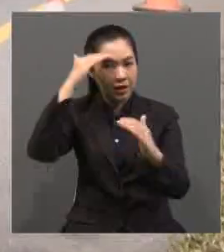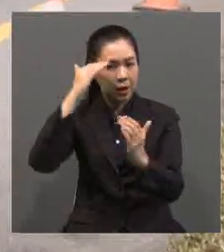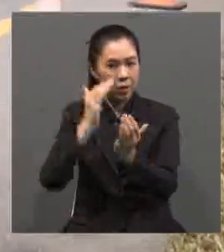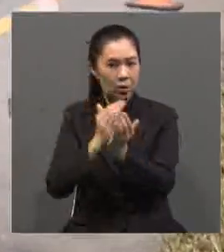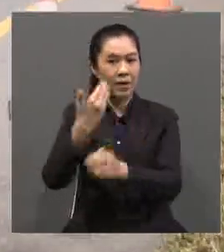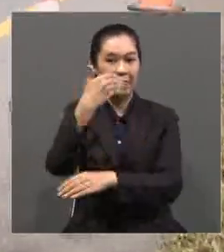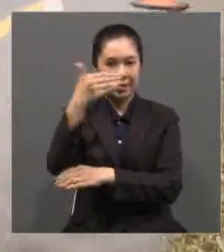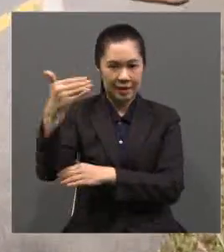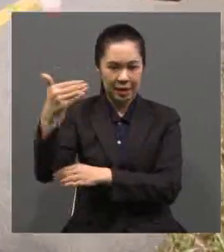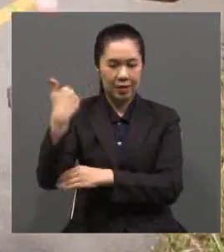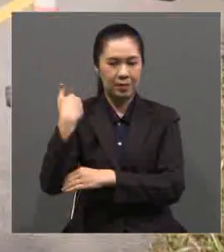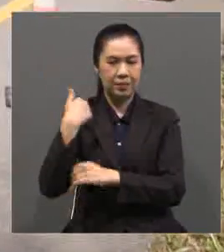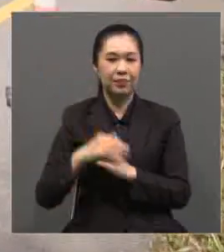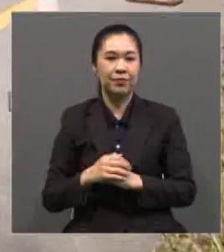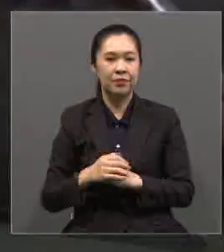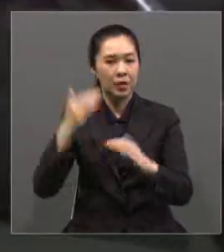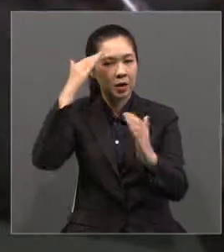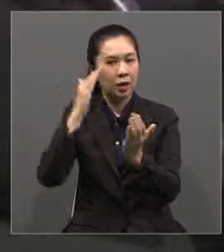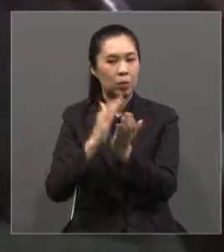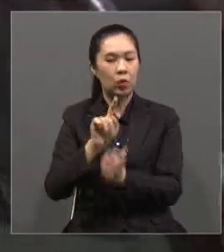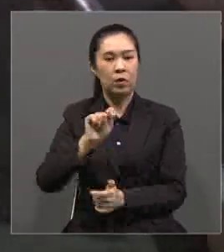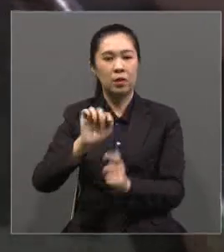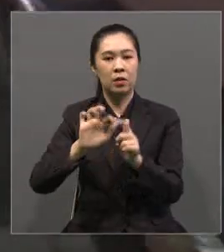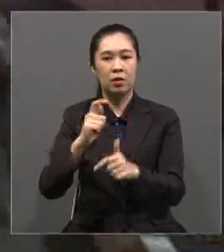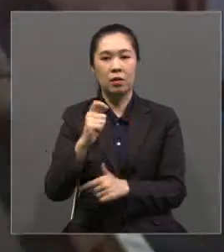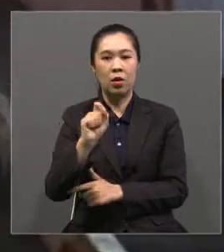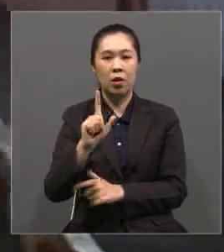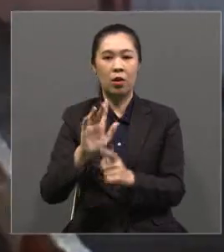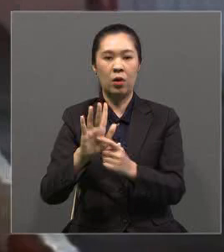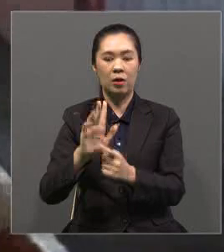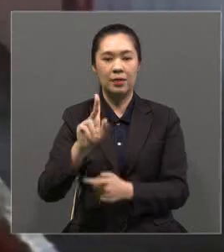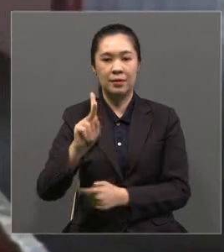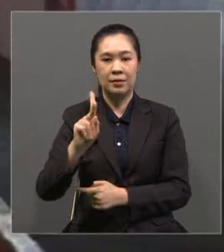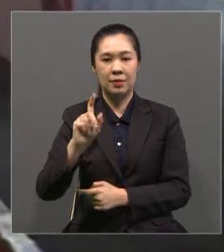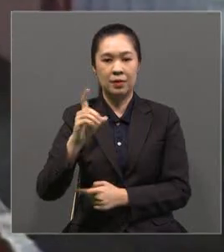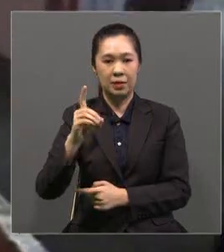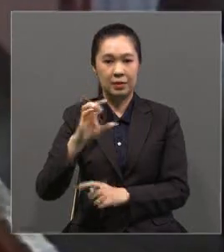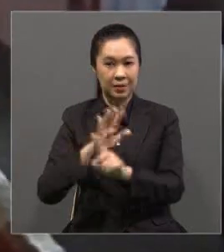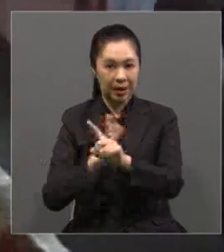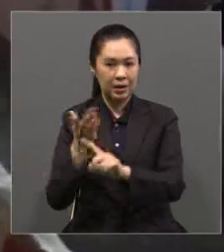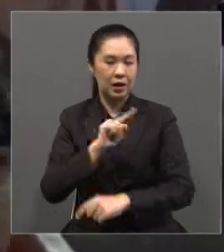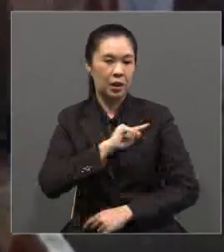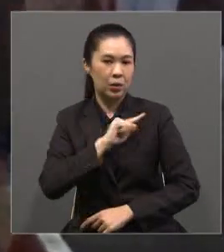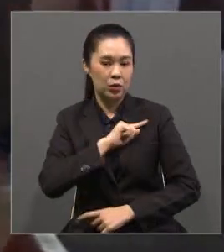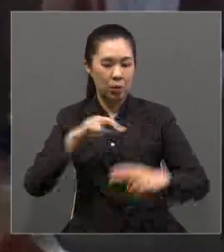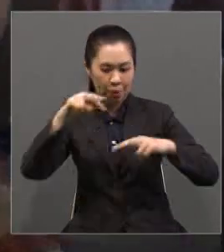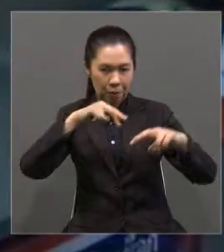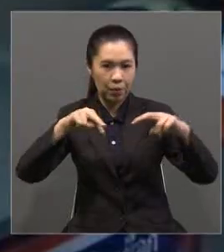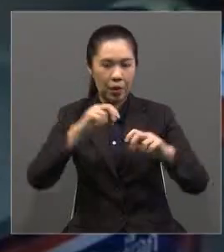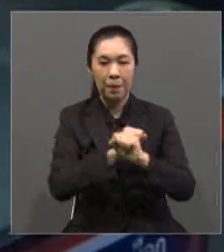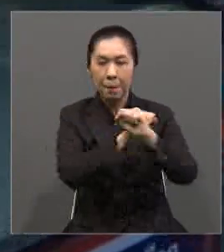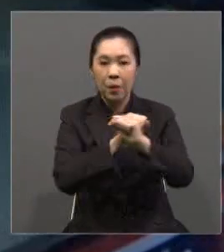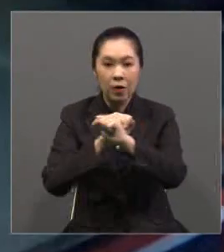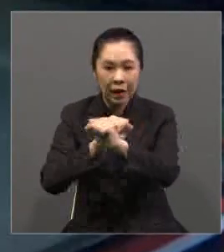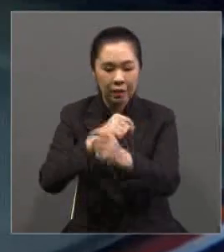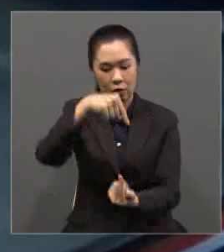จแห่งชาติก็มอบหมายนะคะให้ทางพลตำรวจเอกต่อศักดิ์สุขวิมลรองผู้บัญชาการตำรวจแห่งชาติที่รับผิดชอบงานป้องกันปราบปรามดู